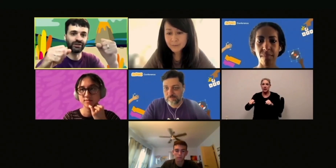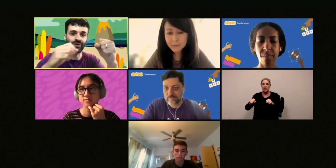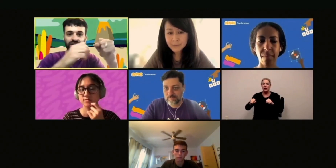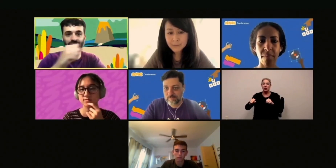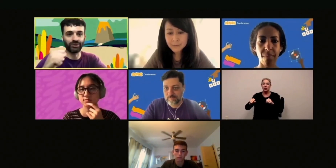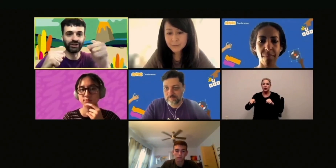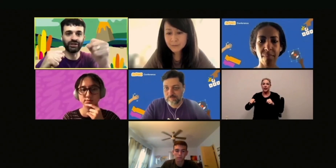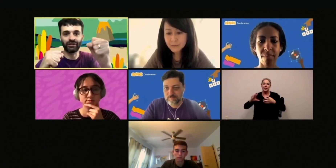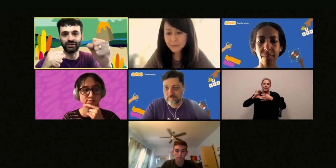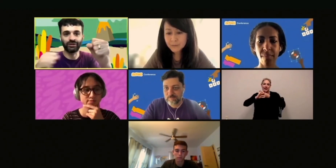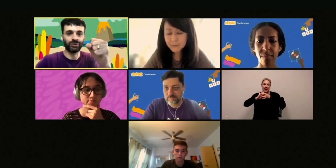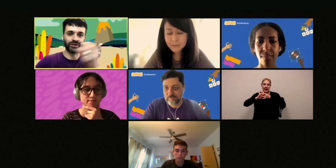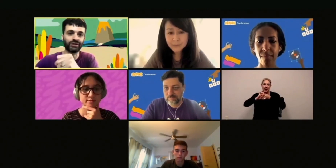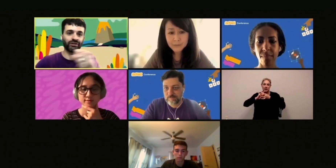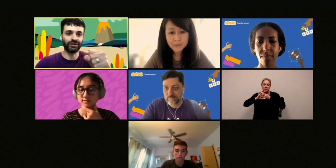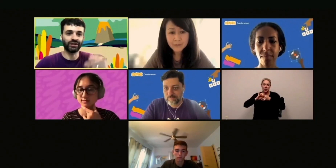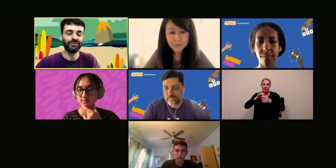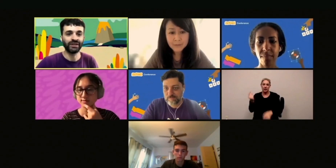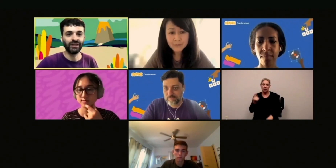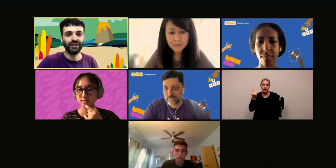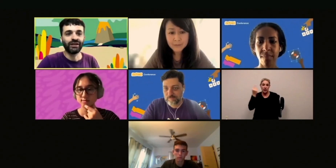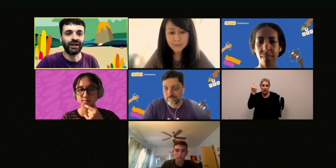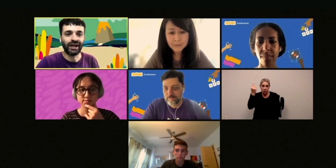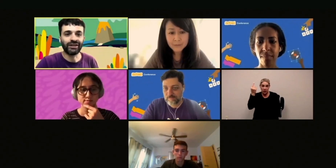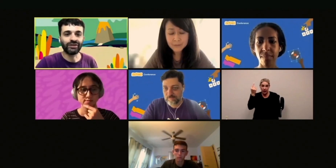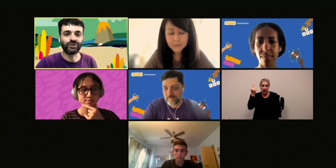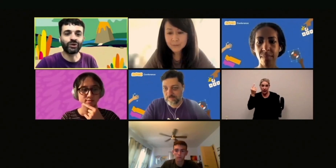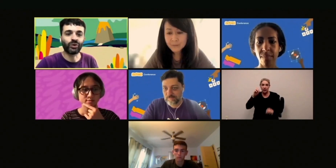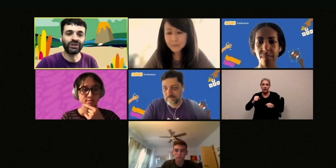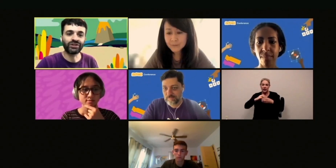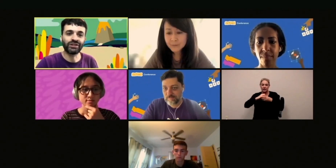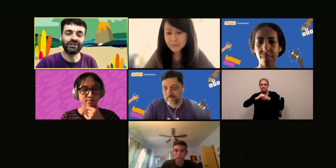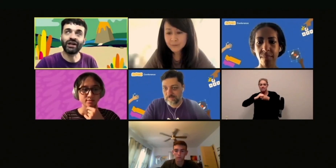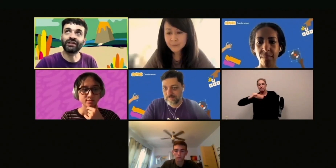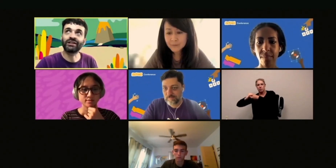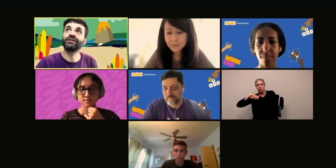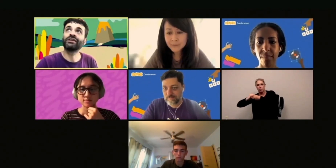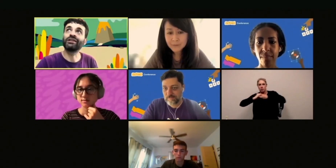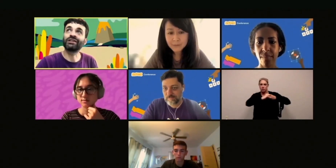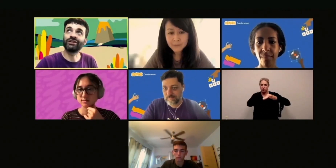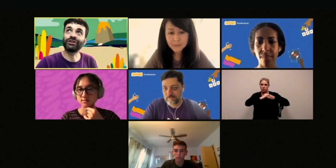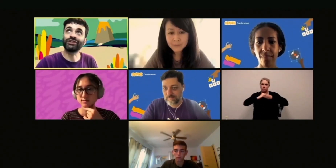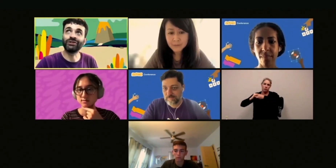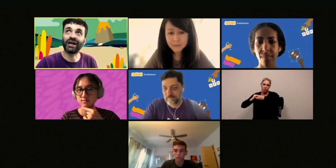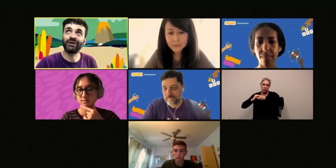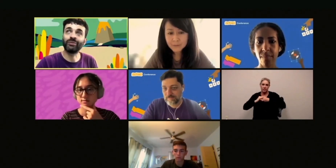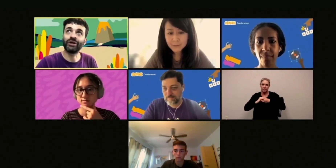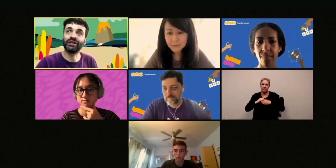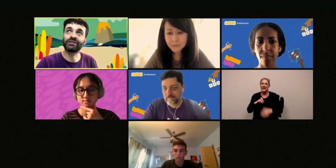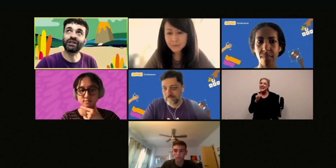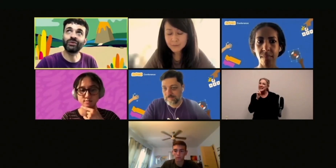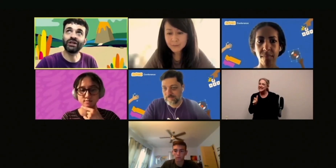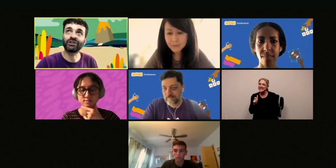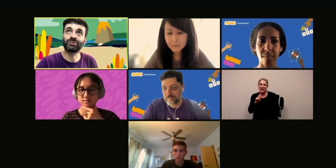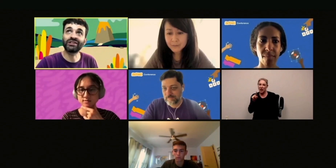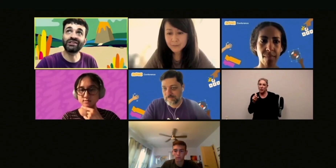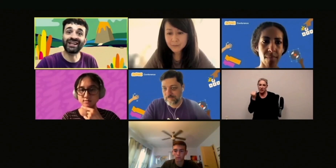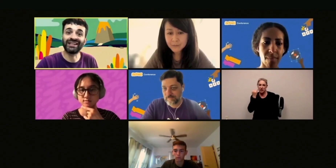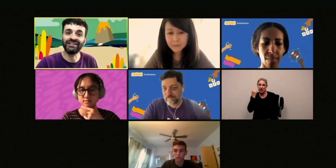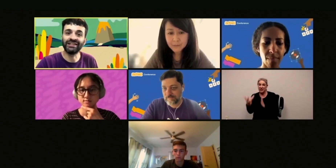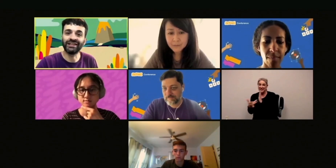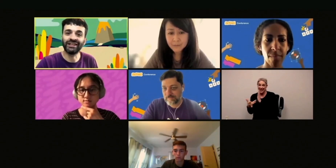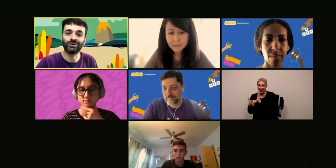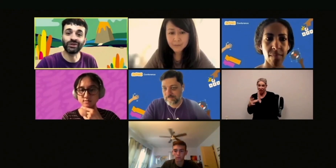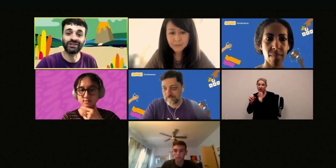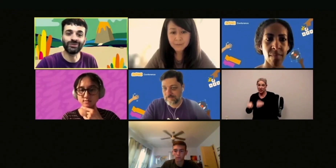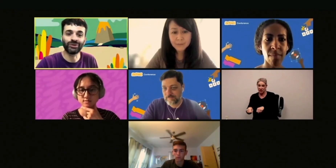ちょっとそういうねあとハサミを当ててこの原理のものでお互いやとバネ